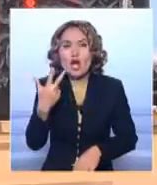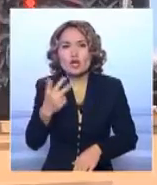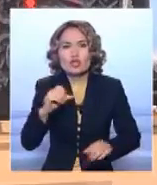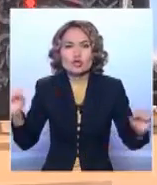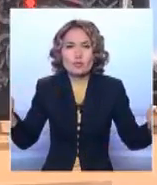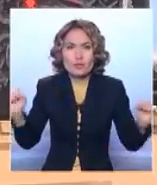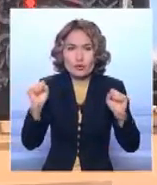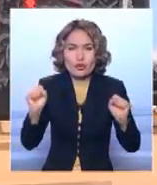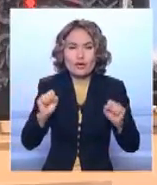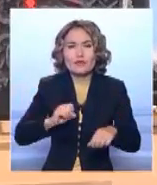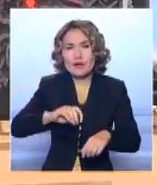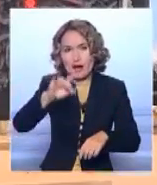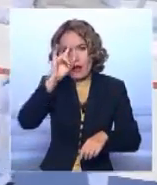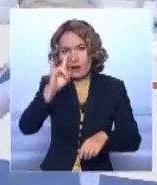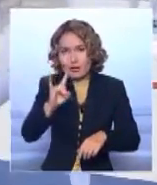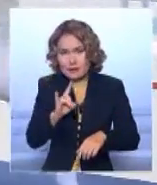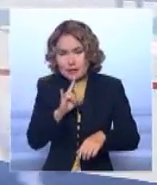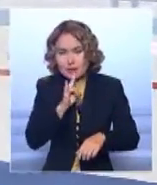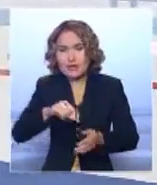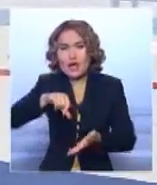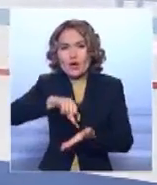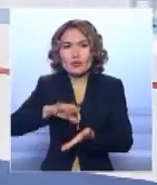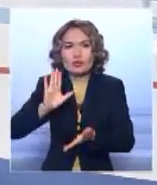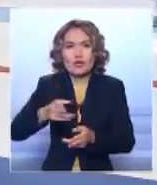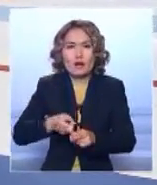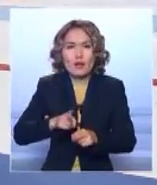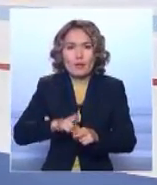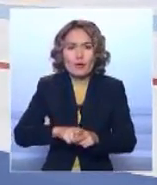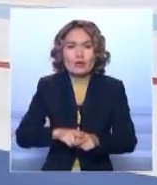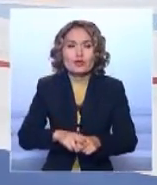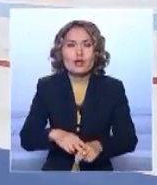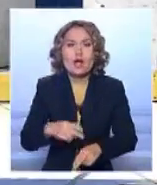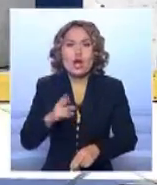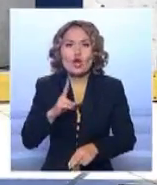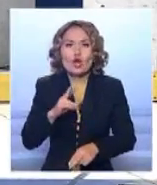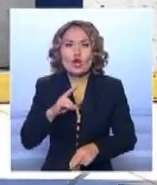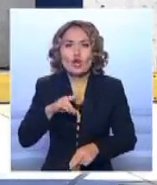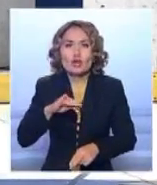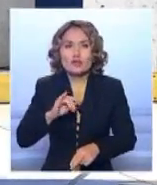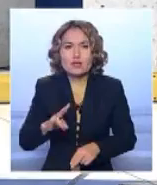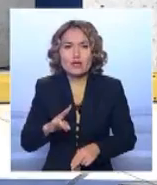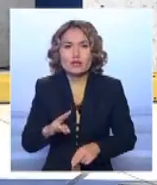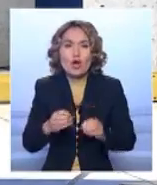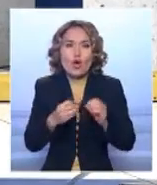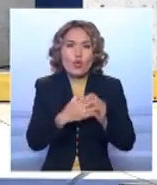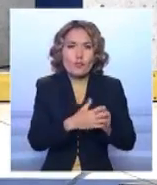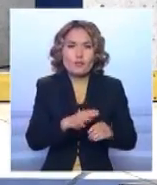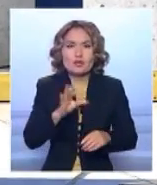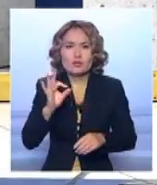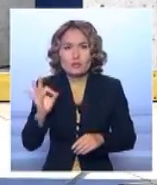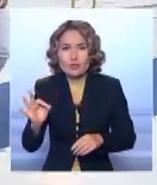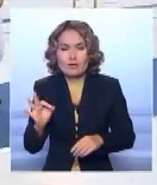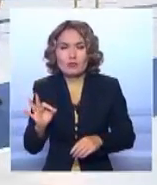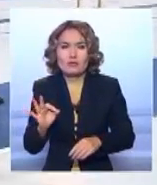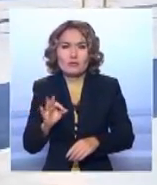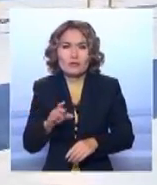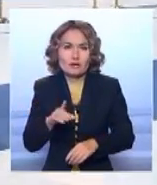сол сында ел намысын қорғауы тиіс. Алтын қылыштың жартылай финалында Күлжан қарсыласын 15-0 есебімен